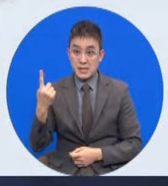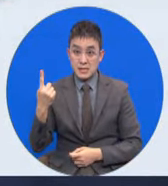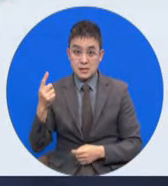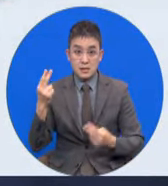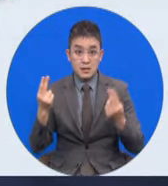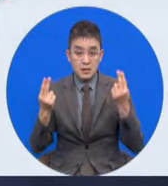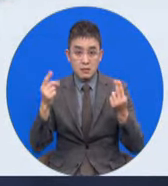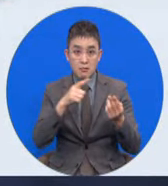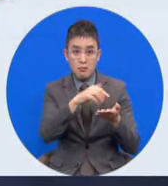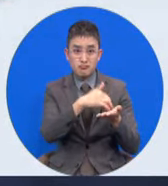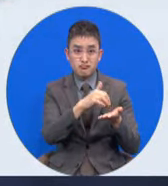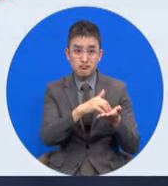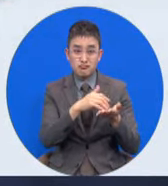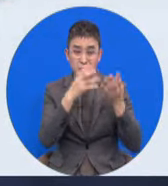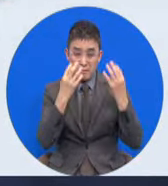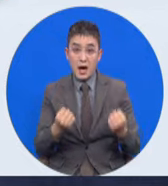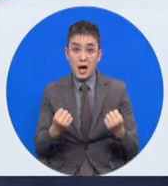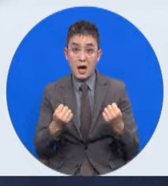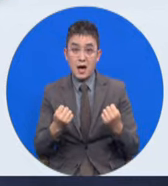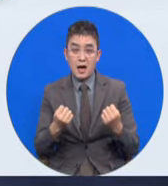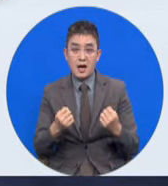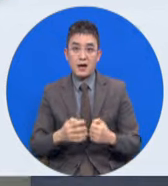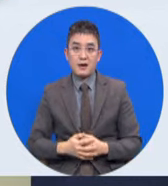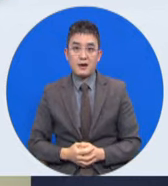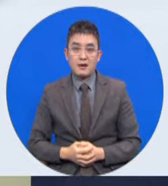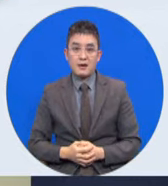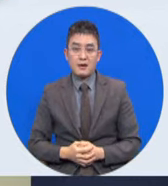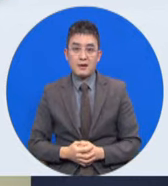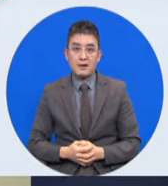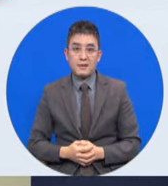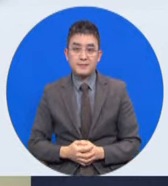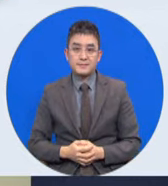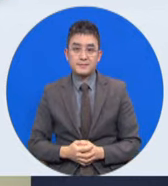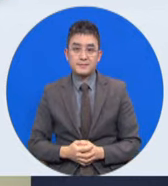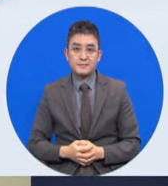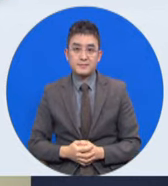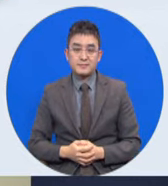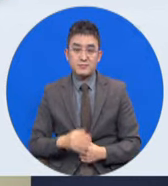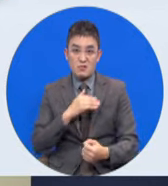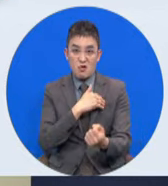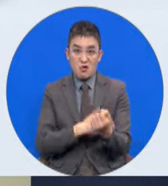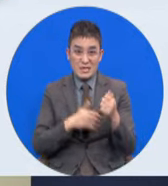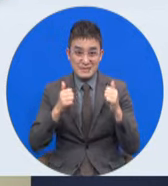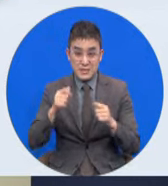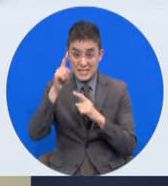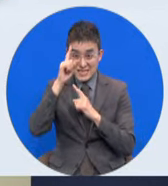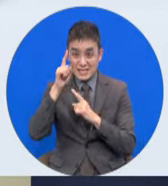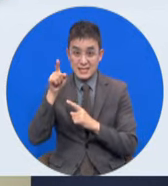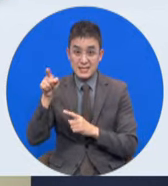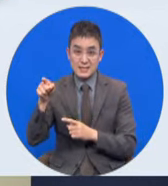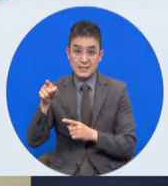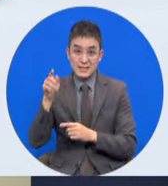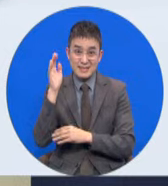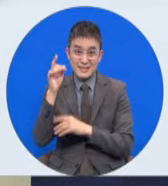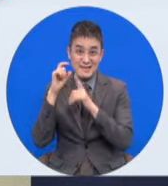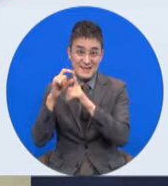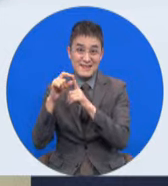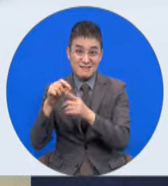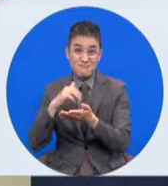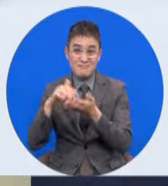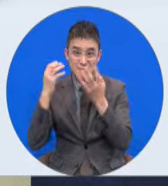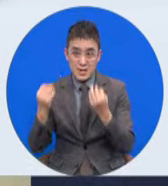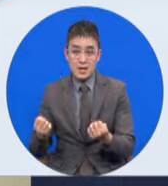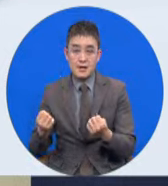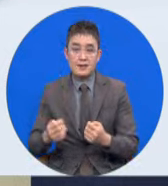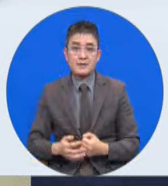많아요. 이재명 대표가. 그러면 권력 심판론에 대한 메시지가 이 대표가 굉장히 많이 언급을 했었다라고도 좀 볼 수 있을 것 같아요. 두 대표